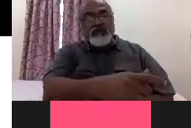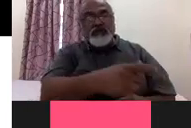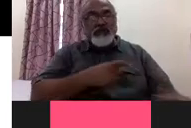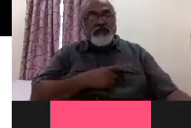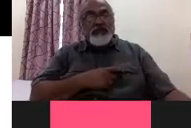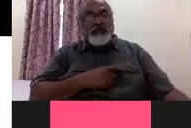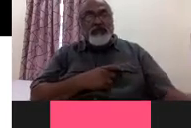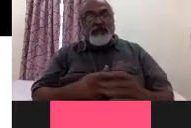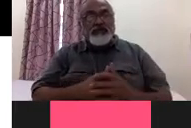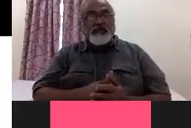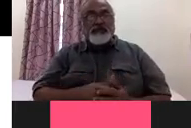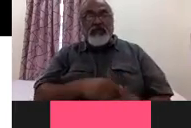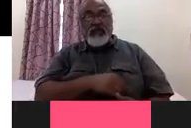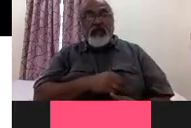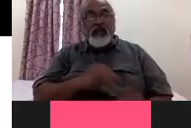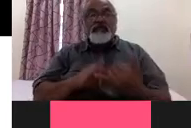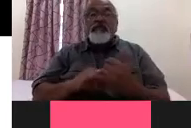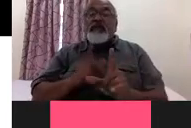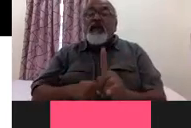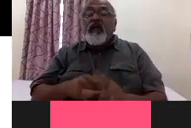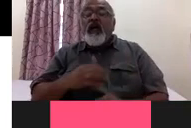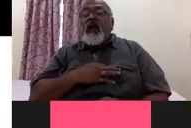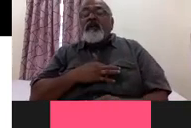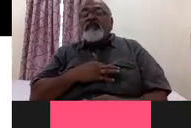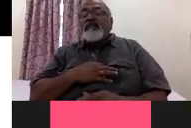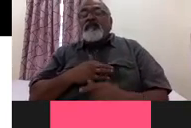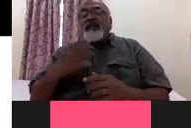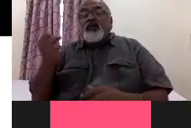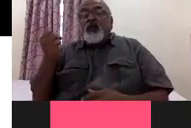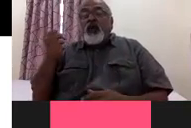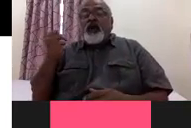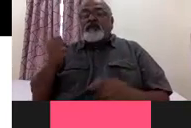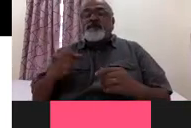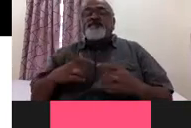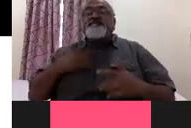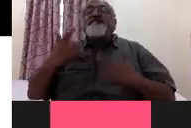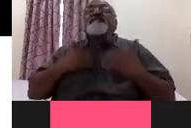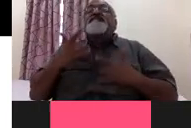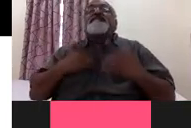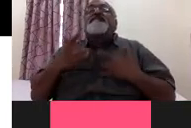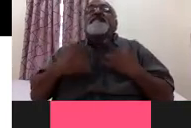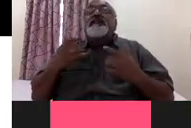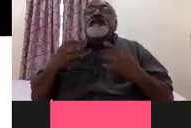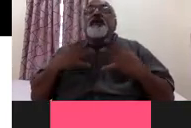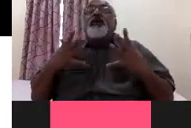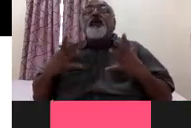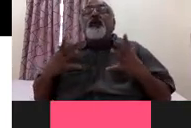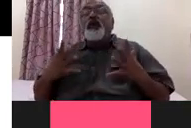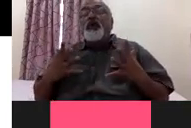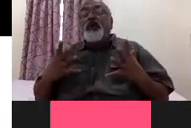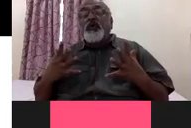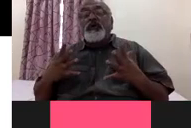heart takes charge, दिल आ जाता है कंट्रोल पे, आप अपना इमोशनली डिस्चार्ज हो जाते हो. मैंने